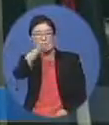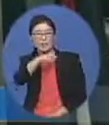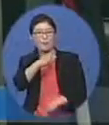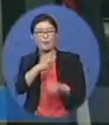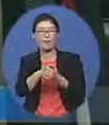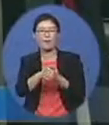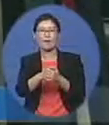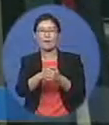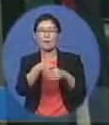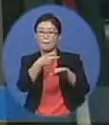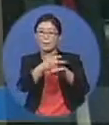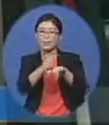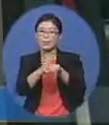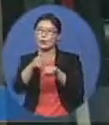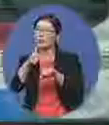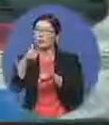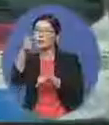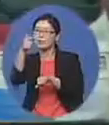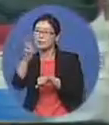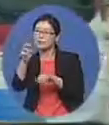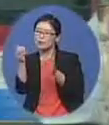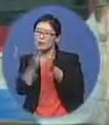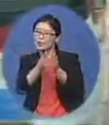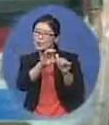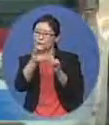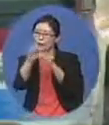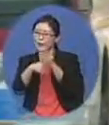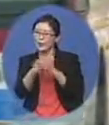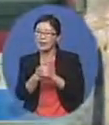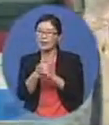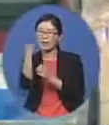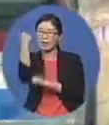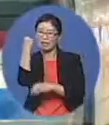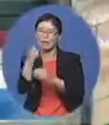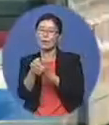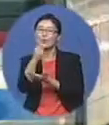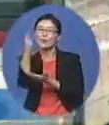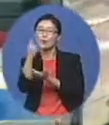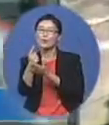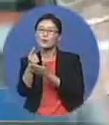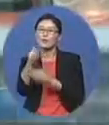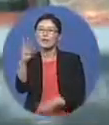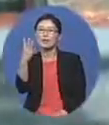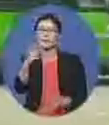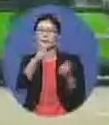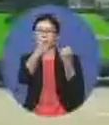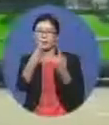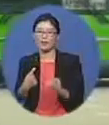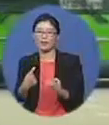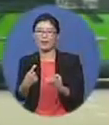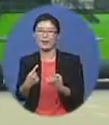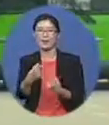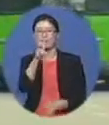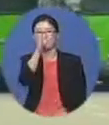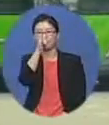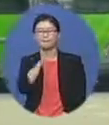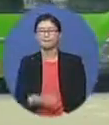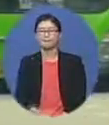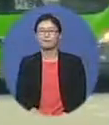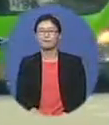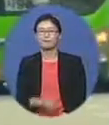6시 30분까지 이용하는 승객에겐 기본요금 인상분 400원을 할인해주는 겁니다.